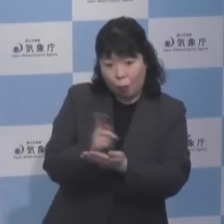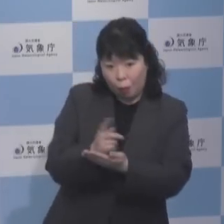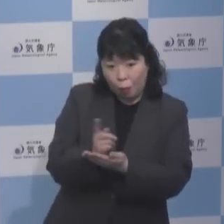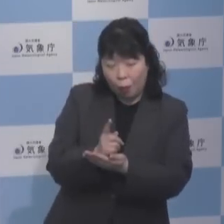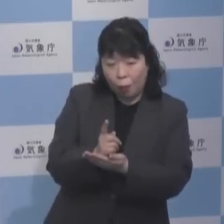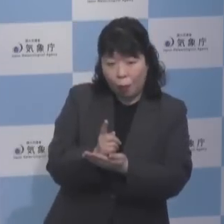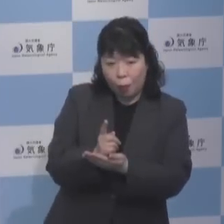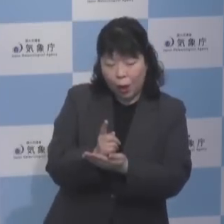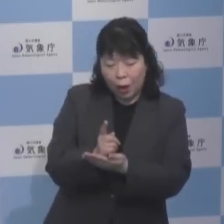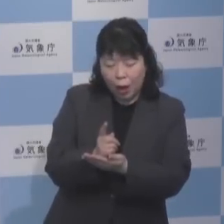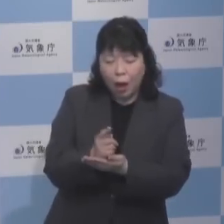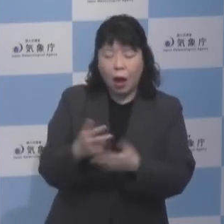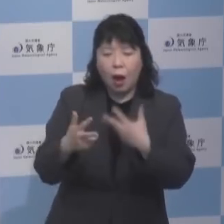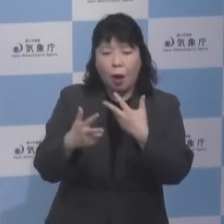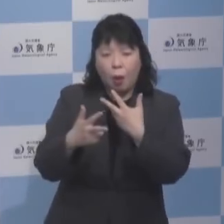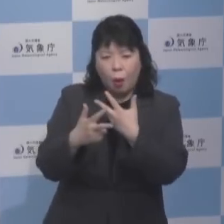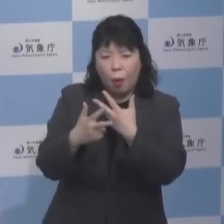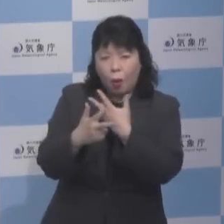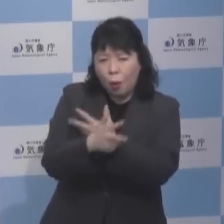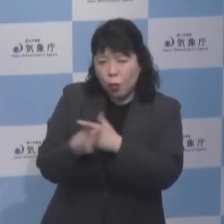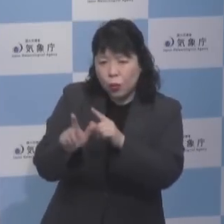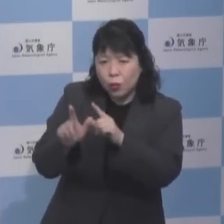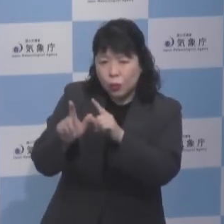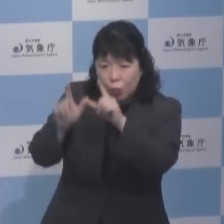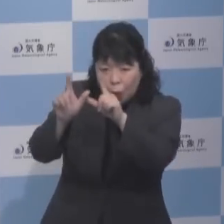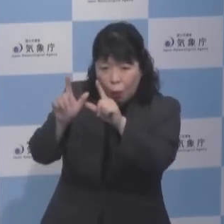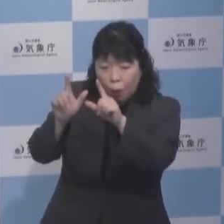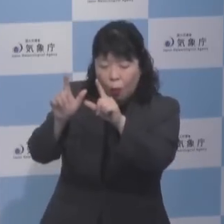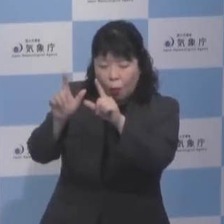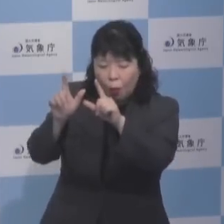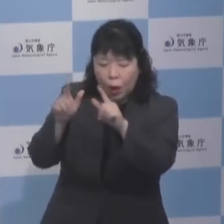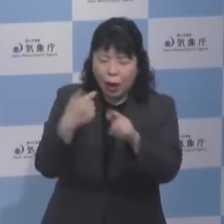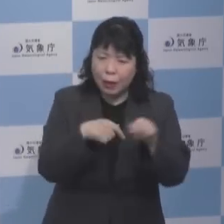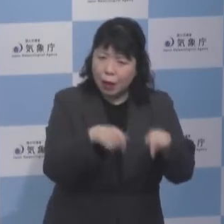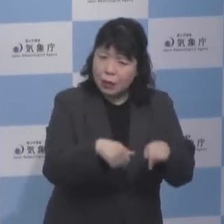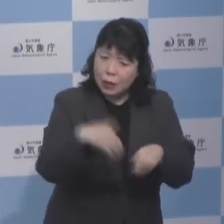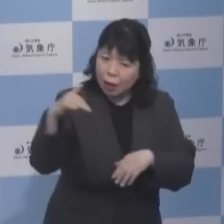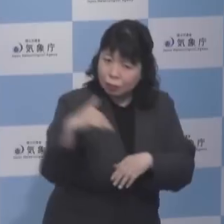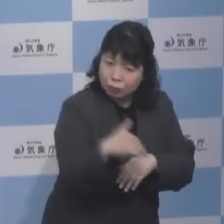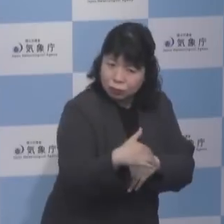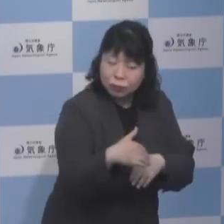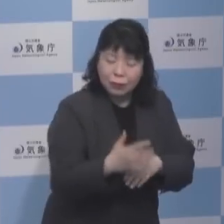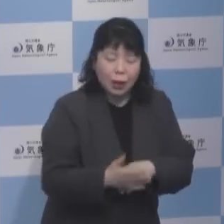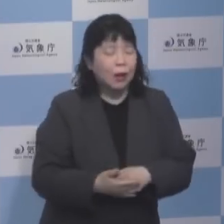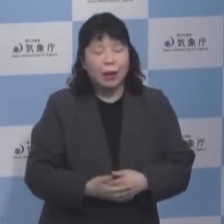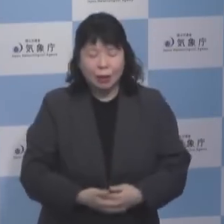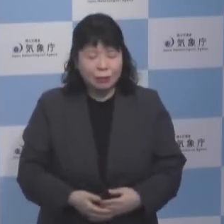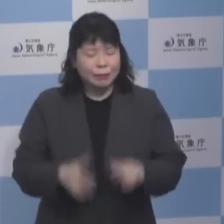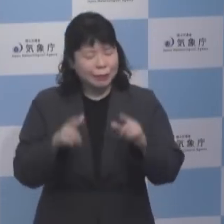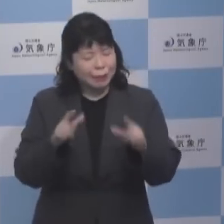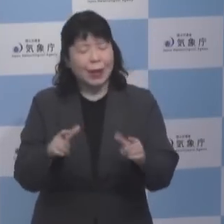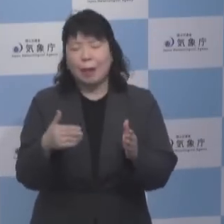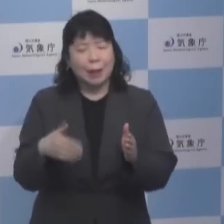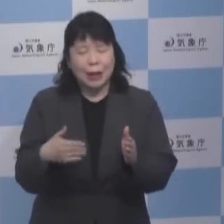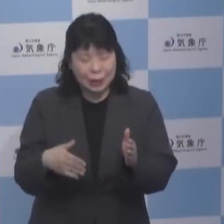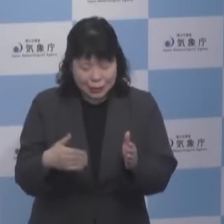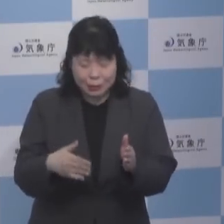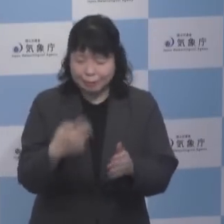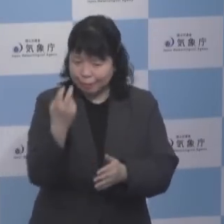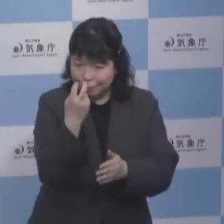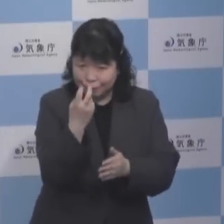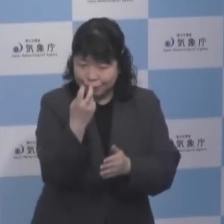北から北東側から南西側、 それもまだ今のところまだそこまでの分析ができていない。そうですね、あ